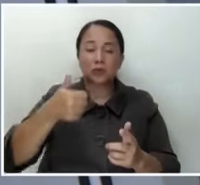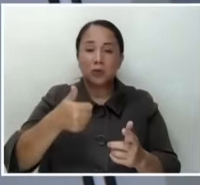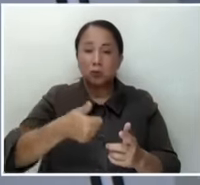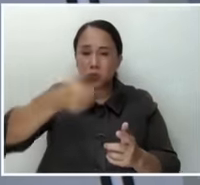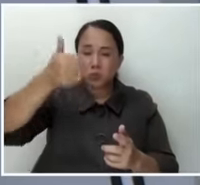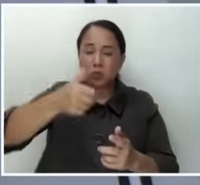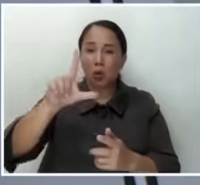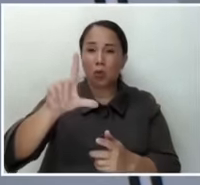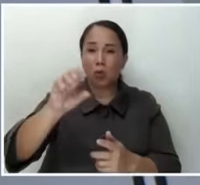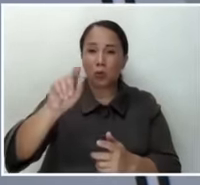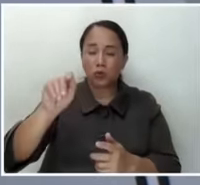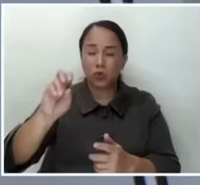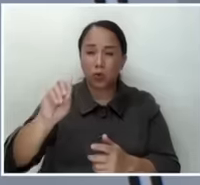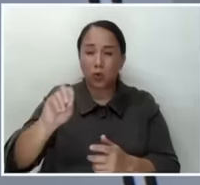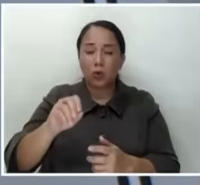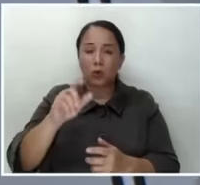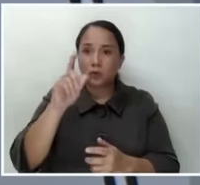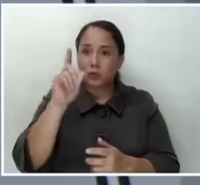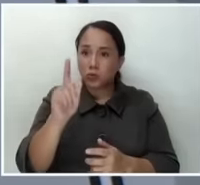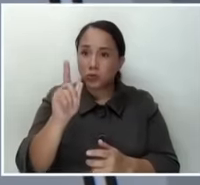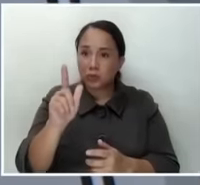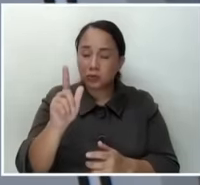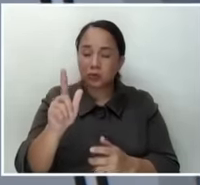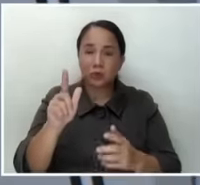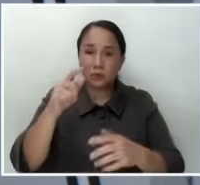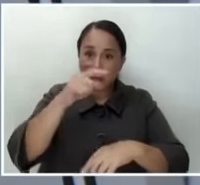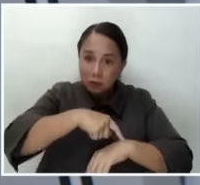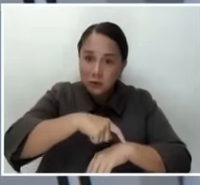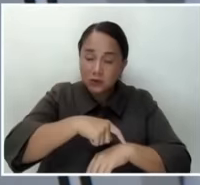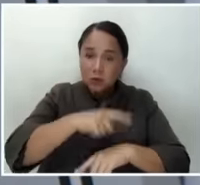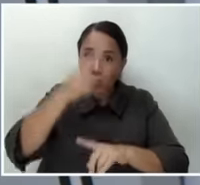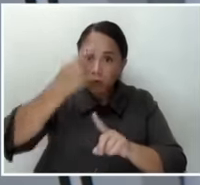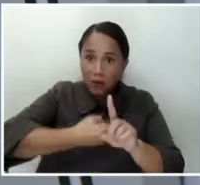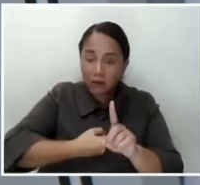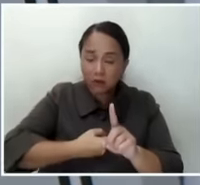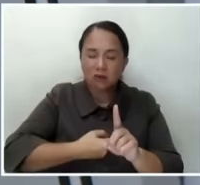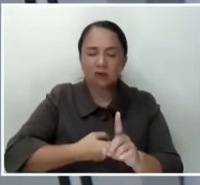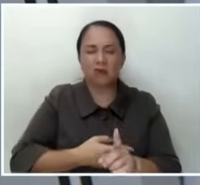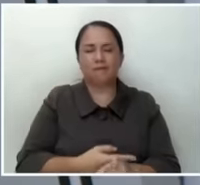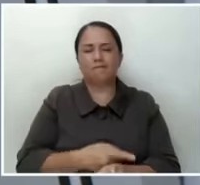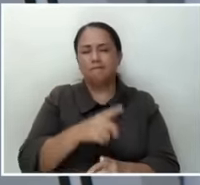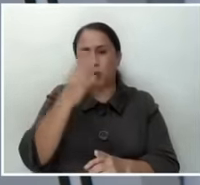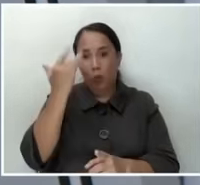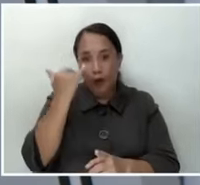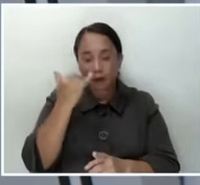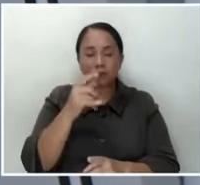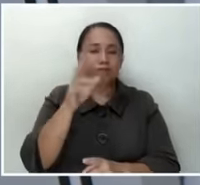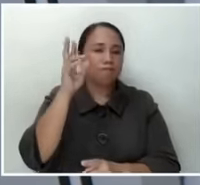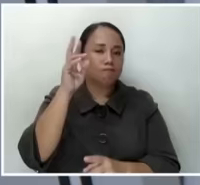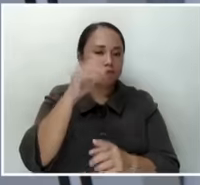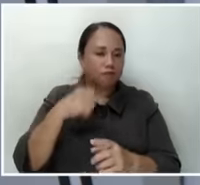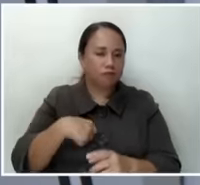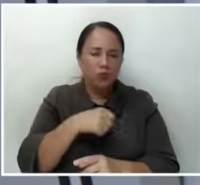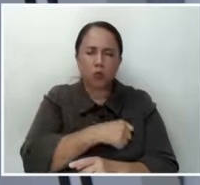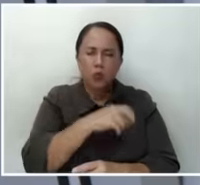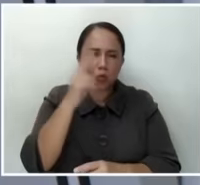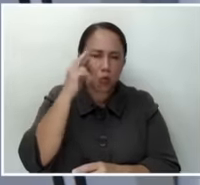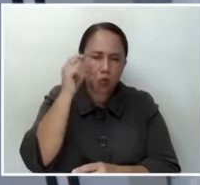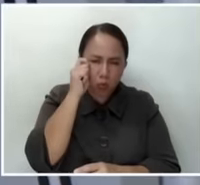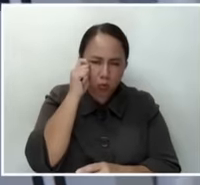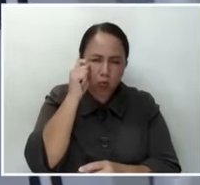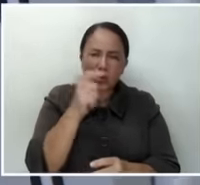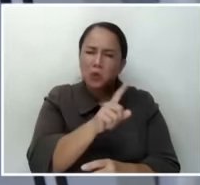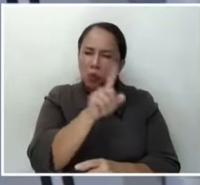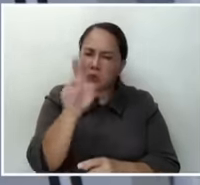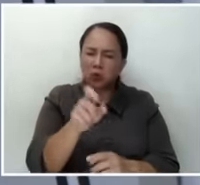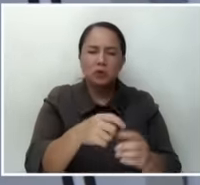loob ng isang buwan. Tugon ito ng PCSO sa muling pagkwestiyon ni Senador Rafi Tulfo sa Lotto Operations. Pabor